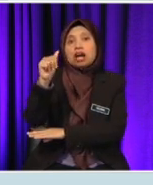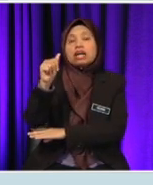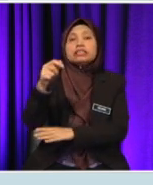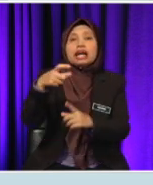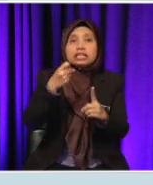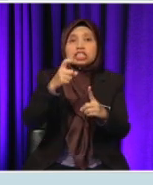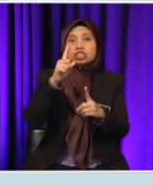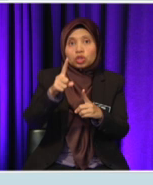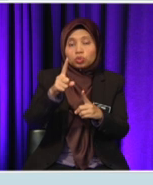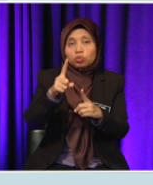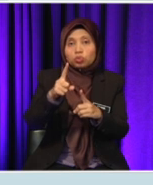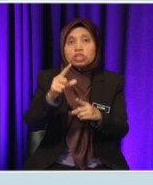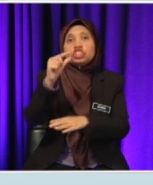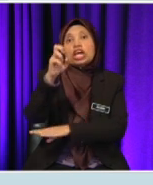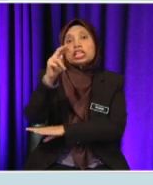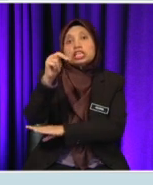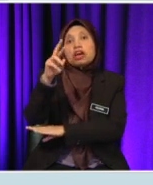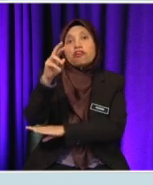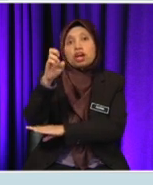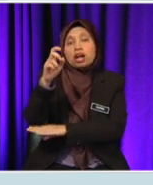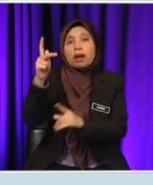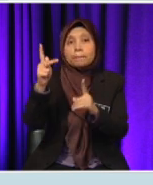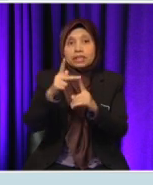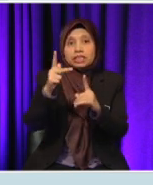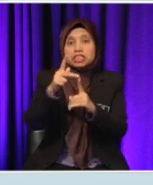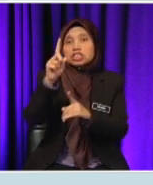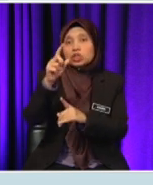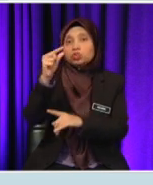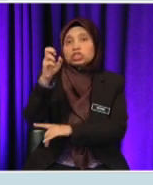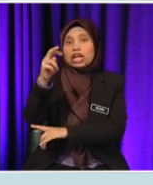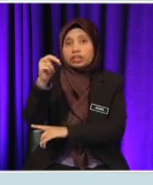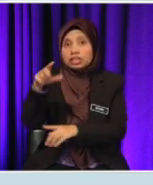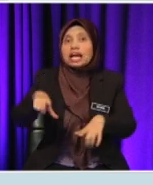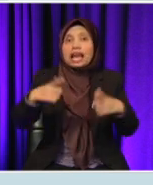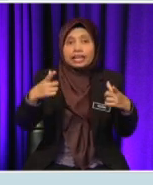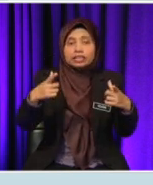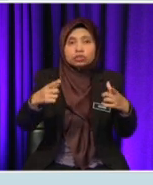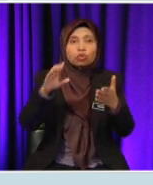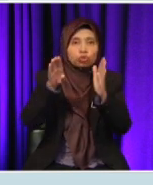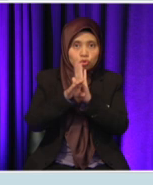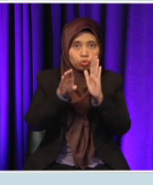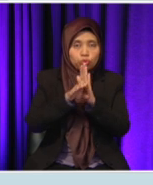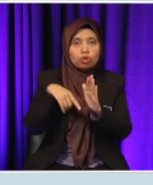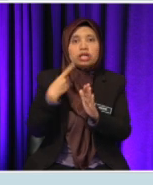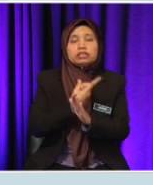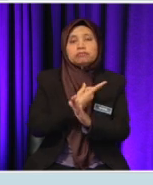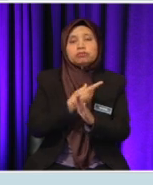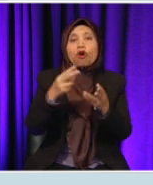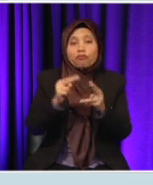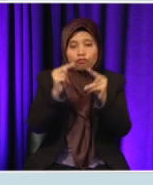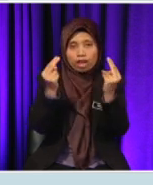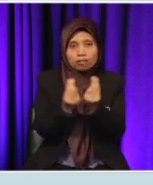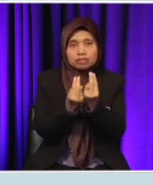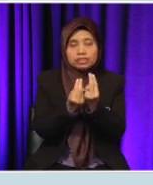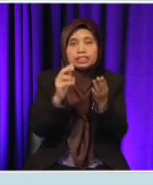kita lihat di TV sekarang kan novel kita adaptasi dalam bentuk drama cerpen kita adaptasi dalam bentuk drama